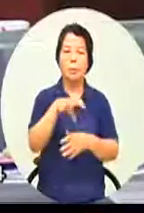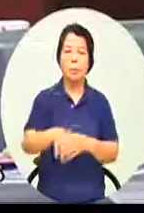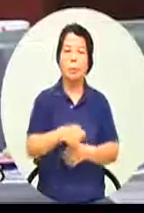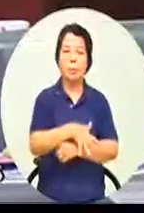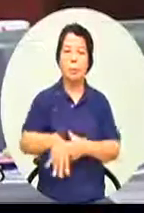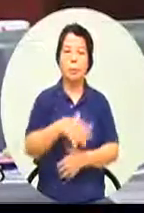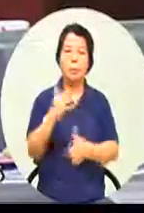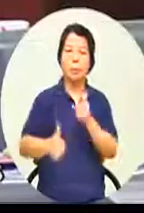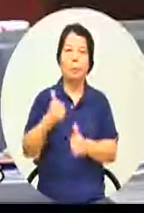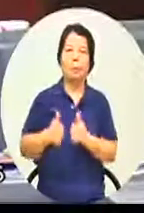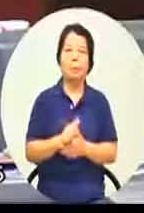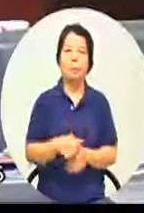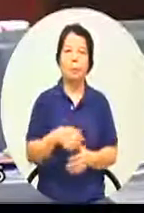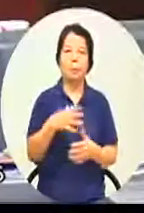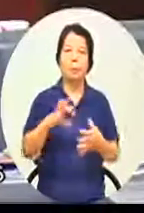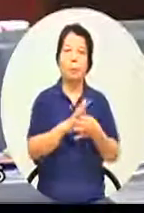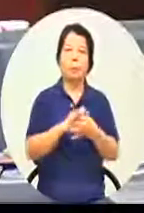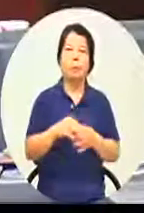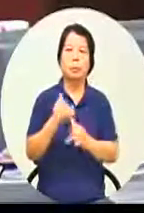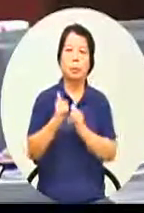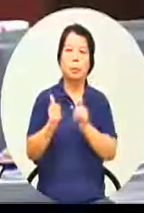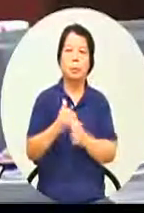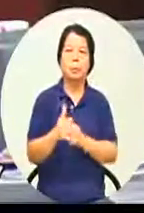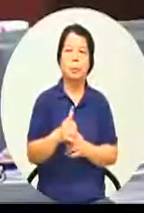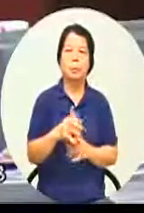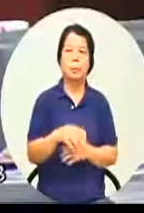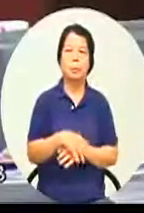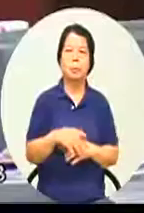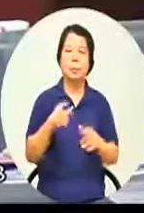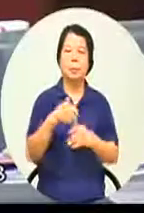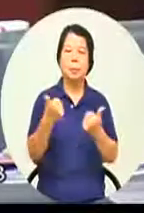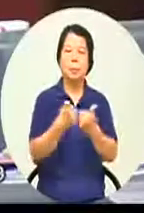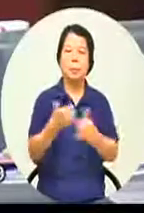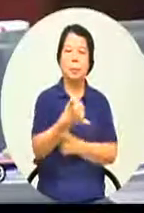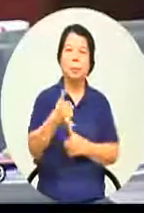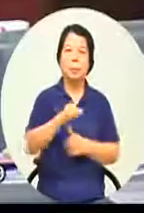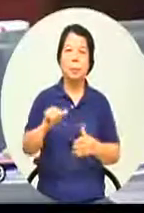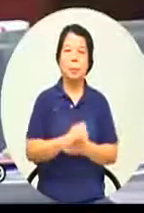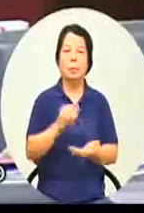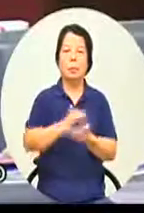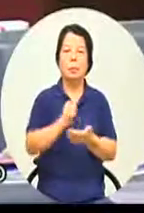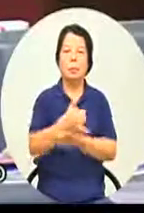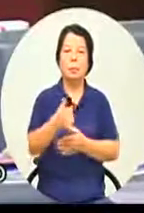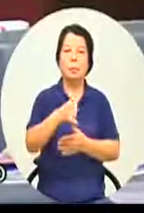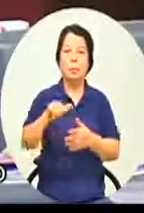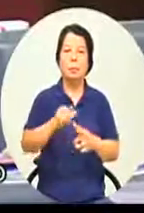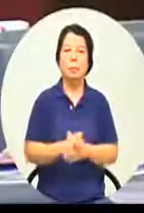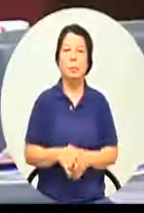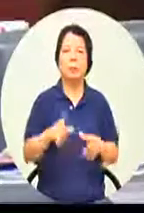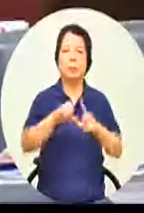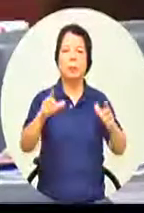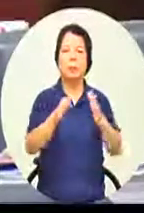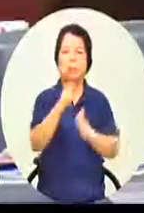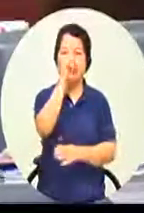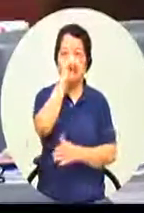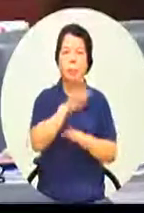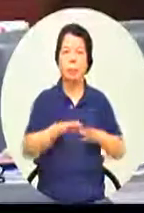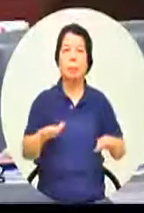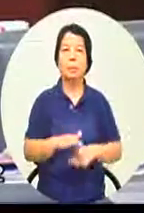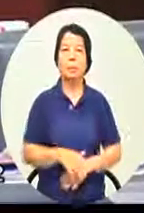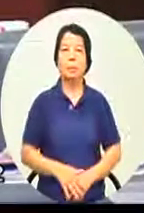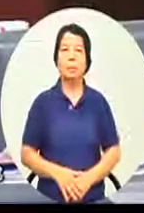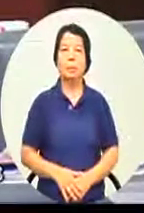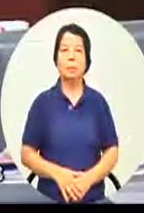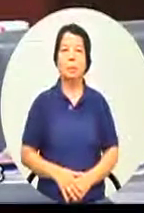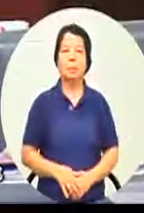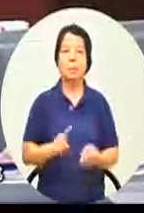处所长、各位关心高雄市的各位乡亲、我们议会同仁哈，媒体先生小姐，大家午安。